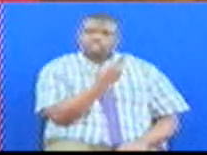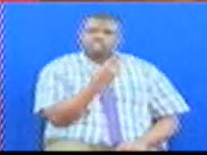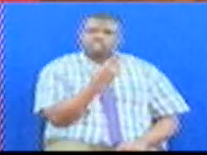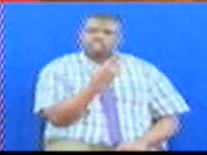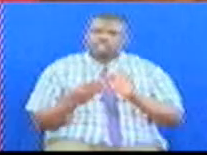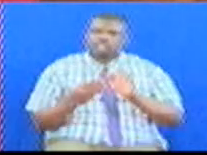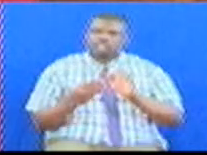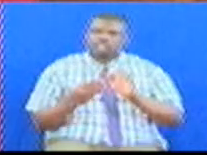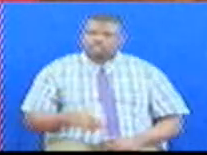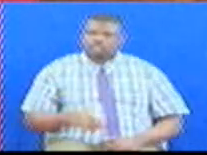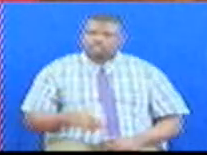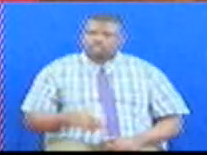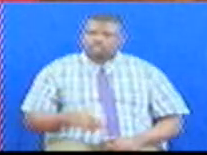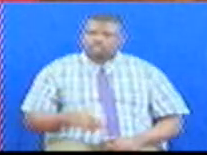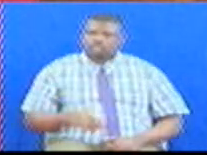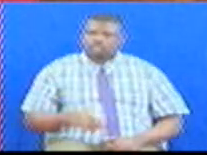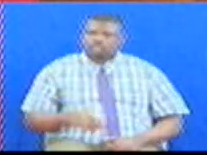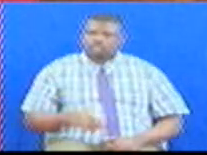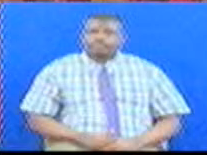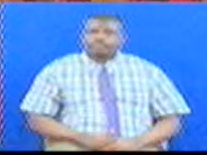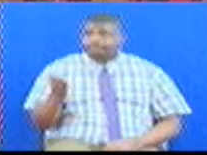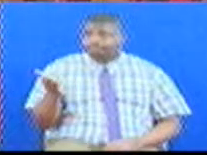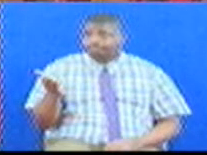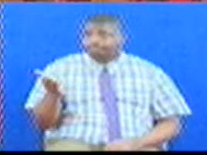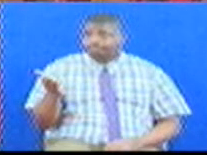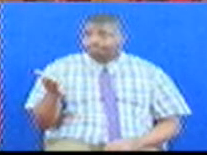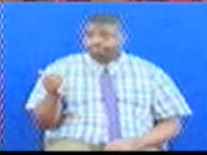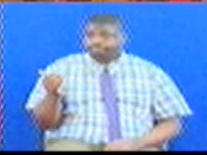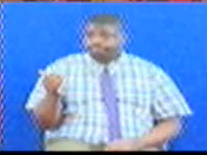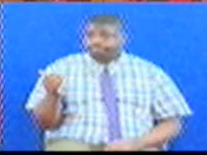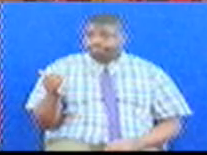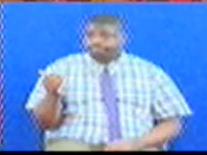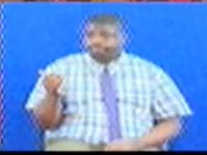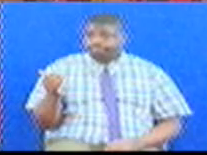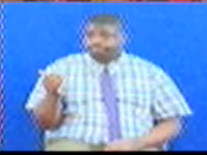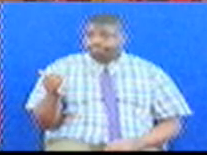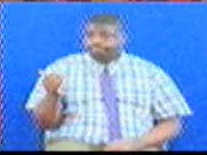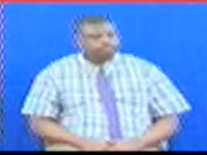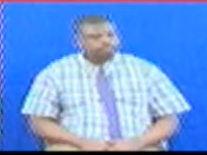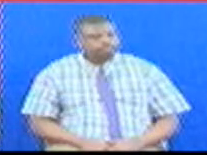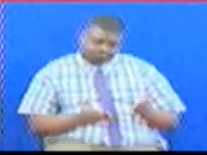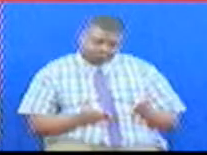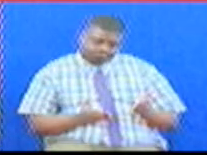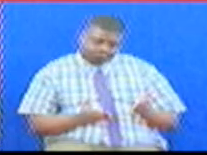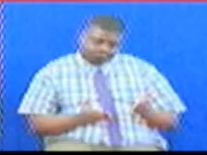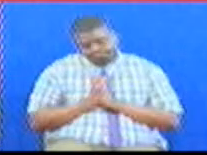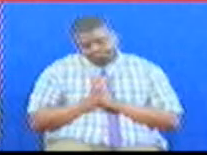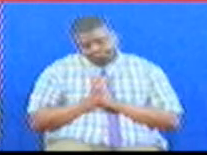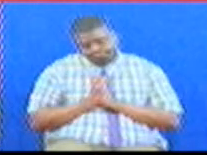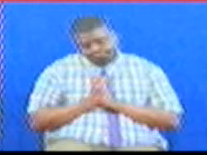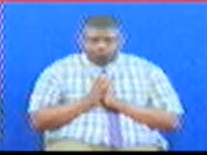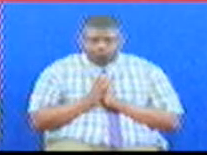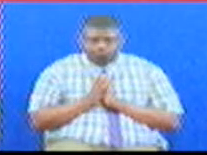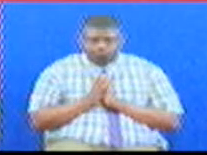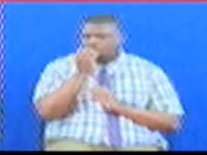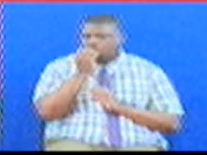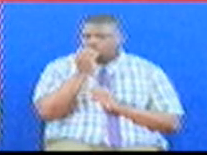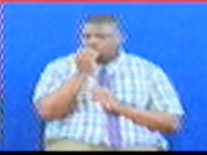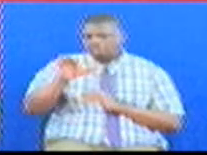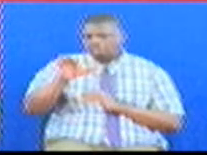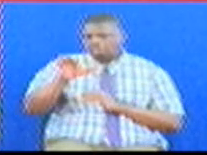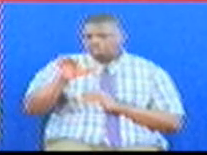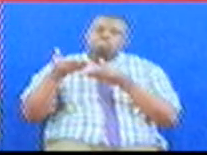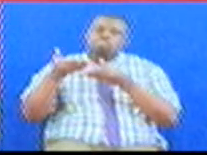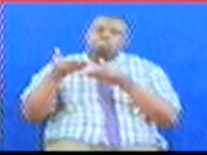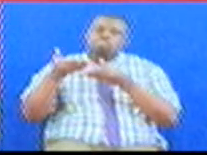sana. Mheshimiwa Edwin Sanda. Mheshimiwa Naibu Spika, nashukuru na napokea taarifa na kubaliana nayo